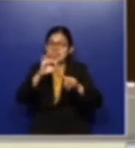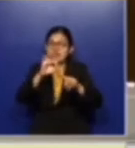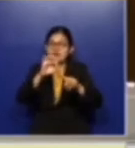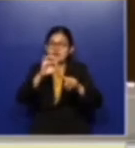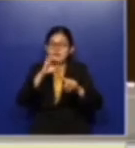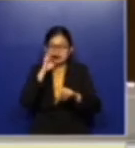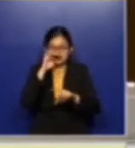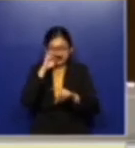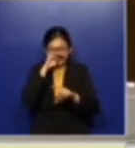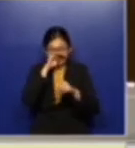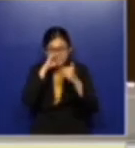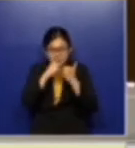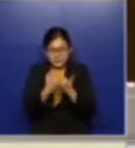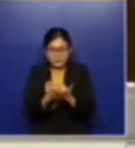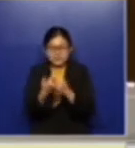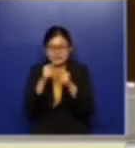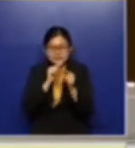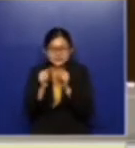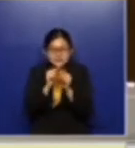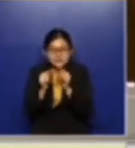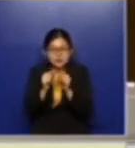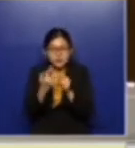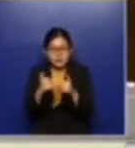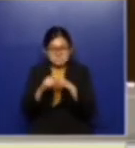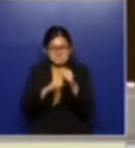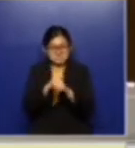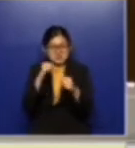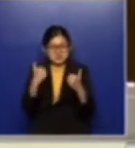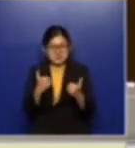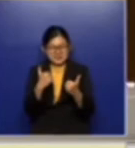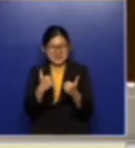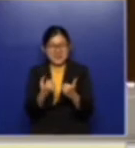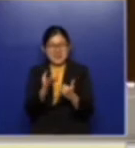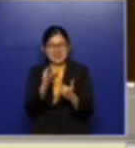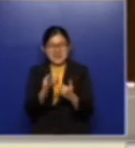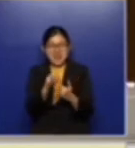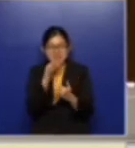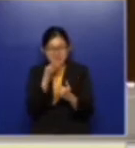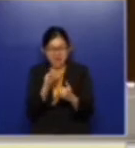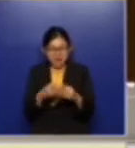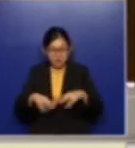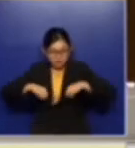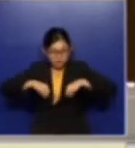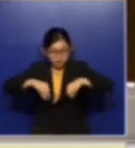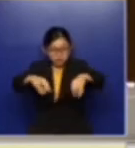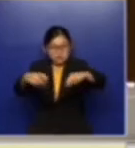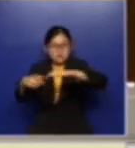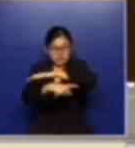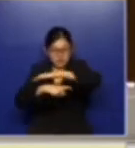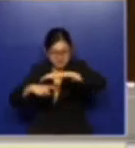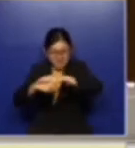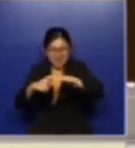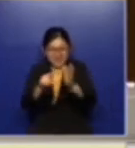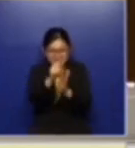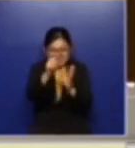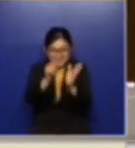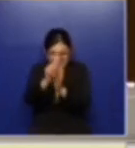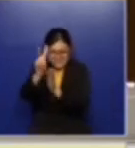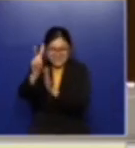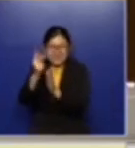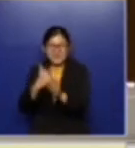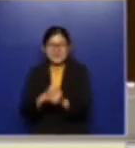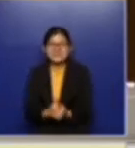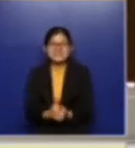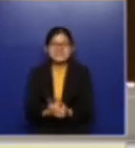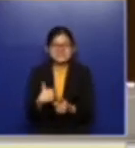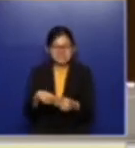ท่านยังคุยต่อไปอีกว่าปีนี้อาจจะได้ทำนา2ครั้งในขณะครั้งแรกนี่ยังไม่จบแต่เข